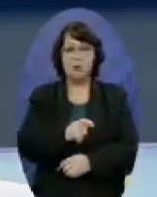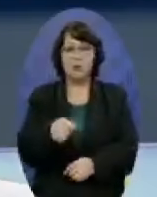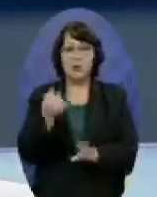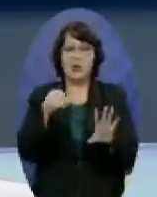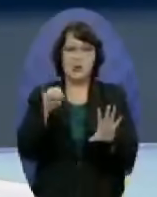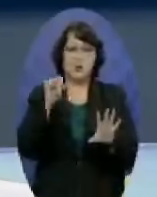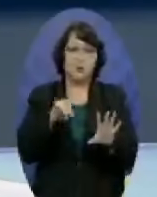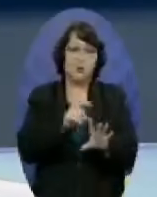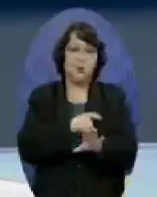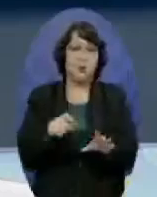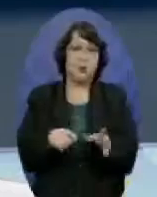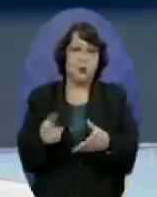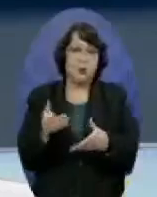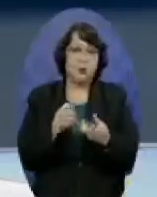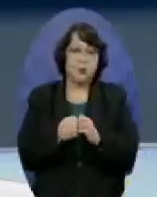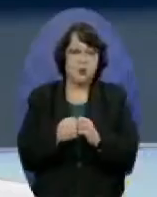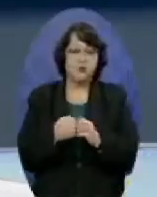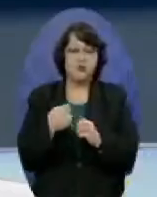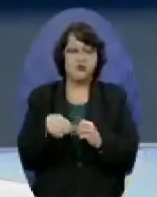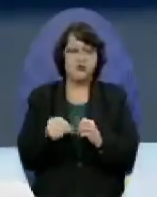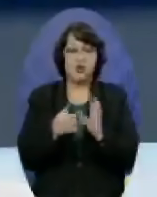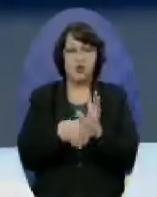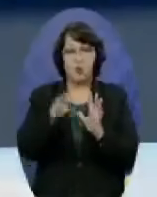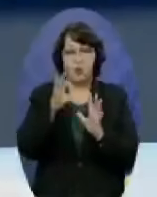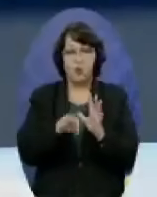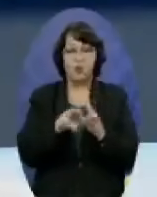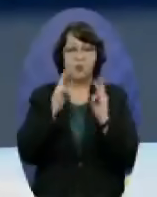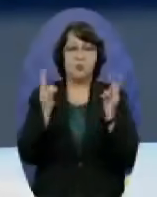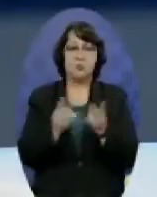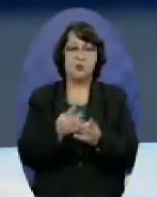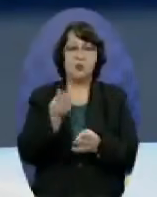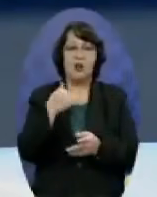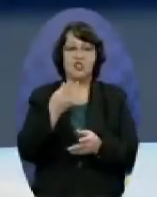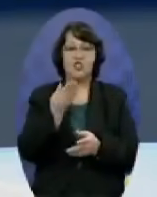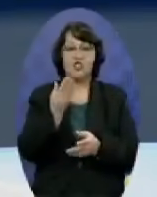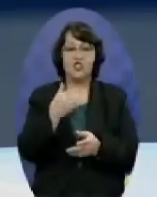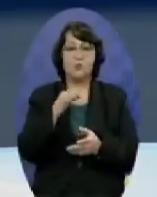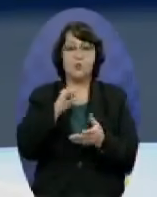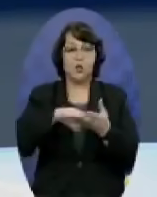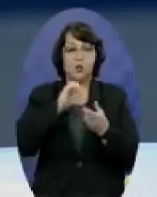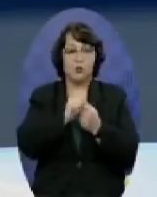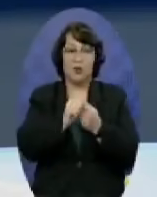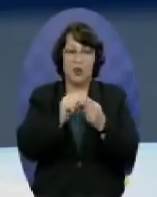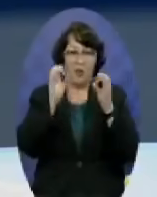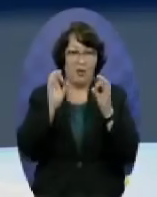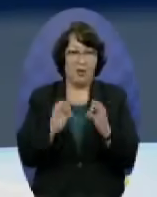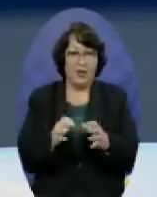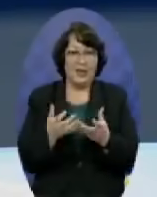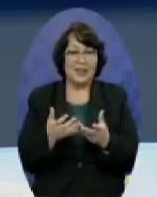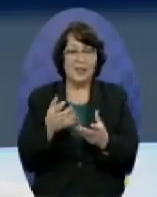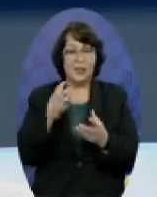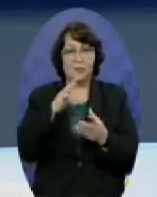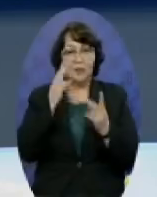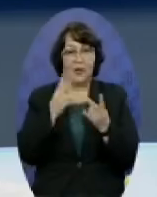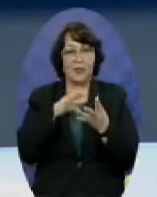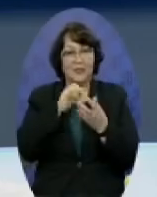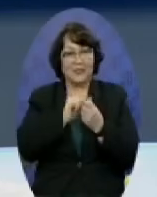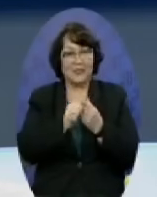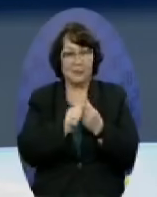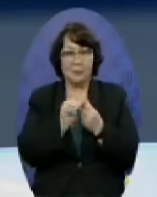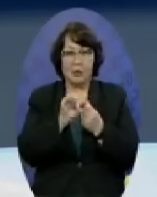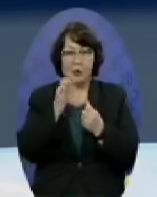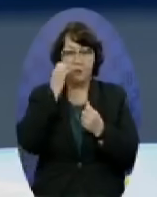хуваарийн хөдлөмөр эхлэгчдийн 90% нь нийгэм даатгалын шимтгэл төлдөггүй. Эдгээр иргэд даатгалын үр шимийг хүртэж өндөр насны төлбөр тогтоох эрхгүй